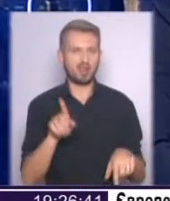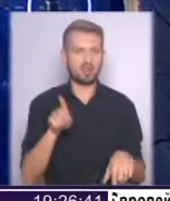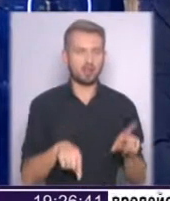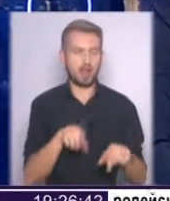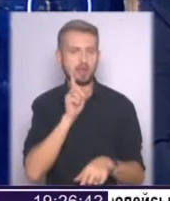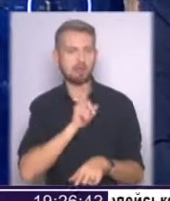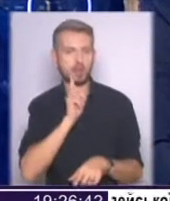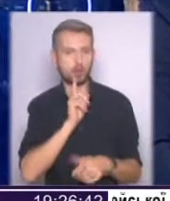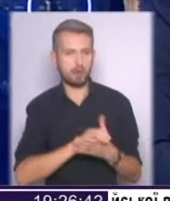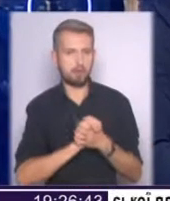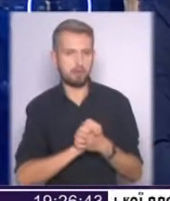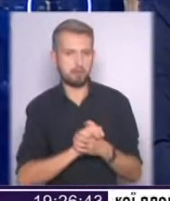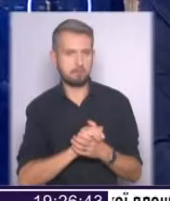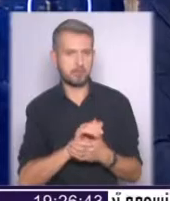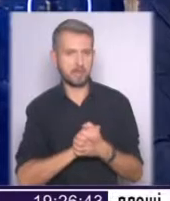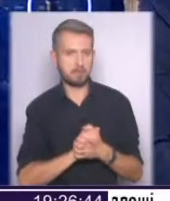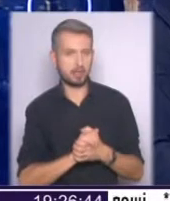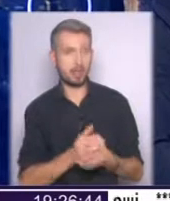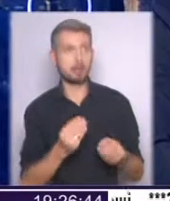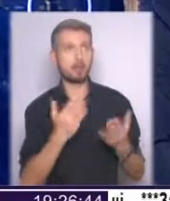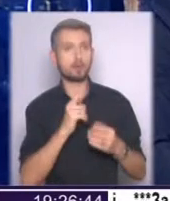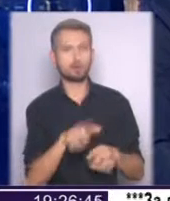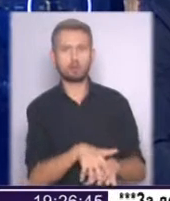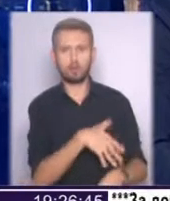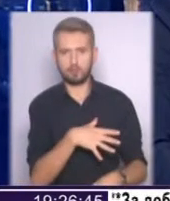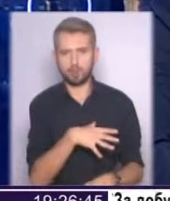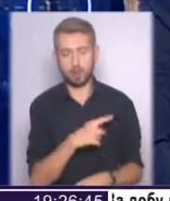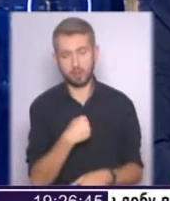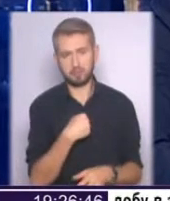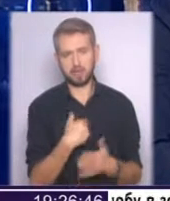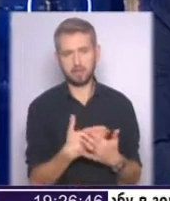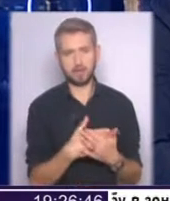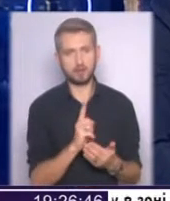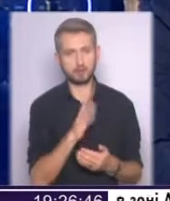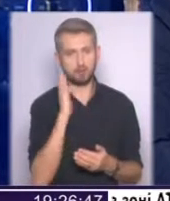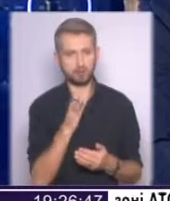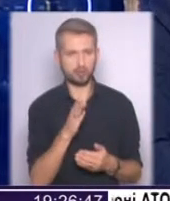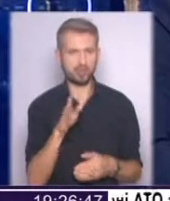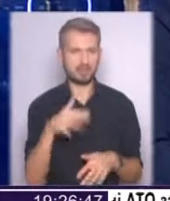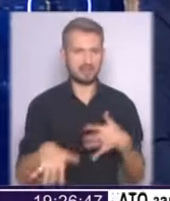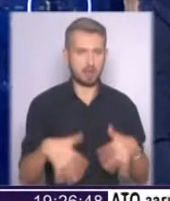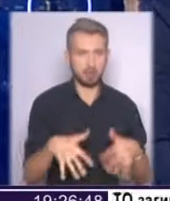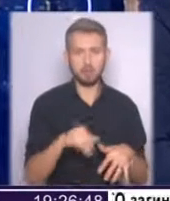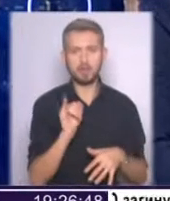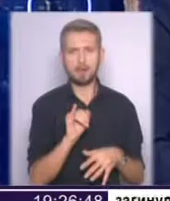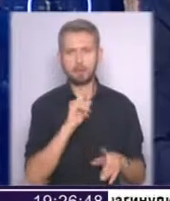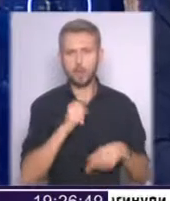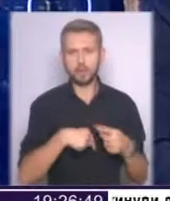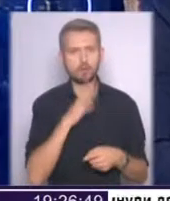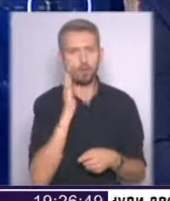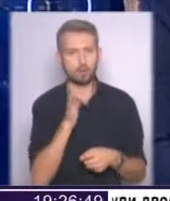тимчасове перемир'я. Дай Боже, щоб воно було якомога довшим, але мені видається, що воно все-таки буде хитким і постійно буде,